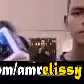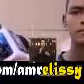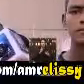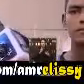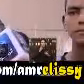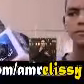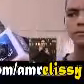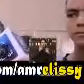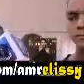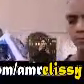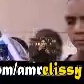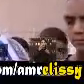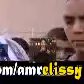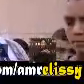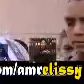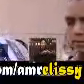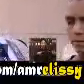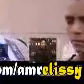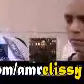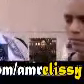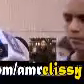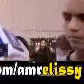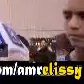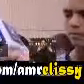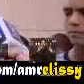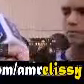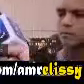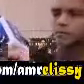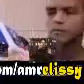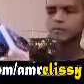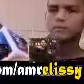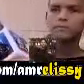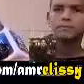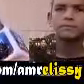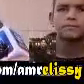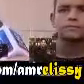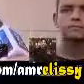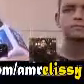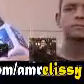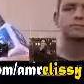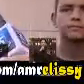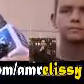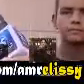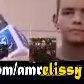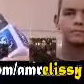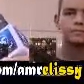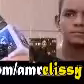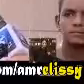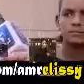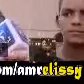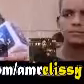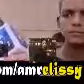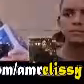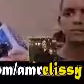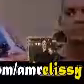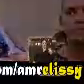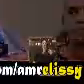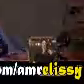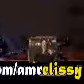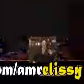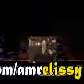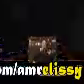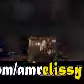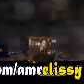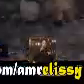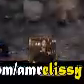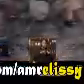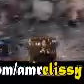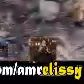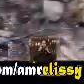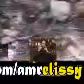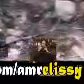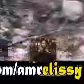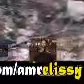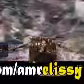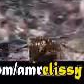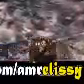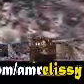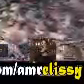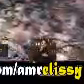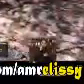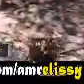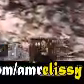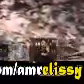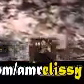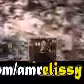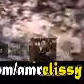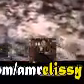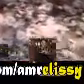مفروض كان اساسا يتغطى، كان مفروض يجي من اول البلد لحد الحراز. اولها زي ما شفت حضرتك